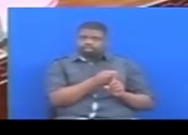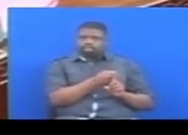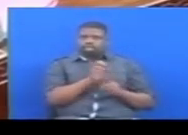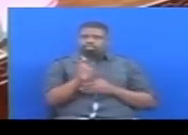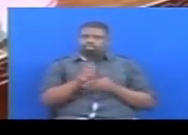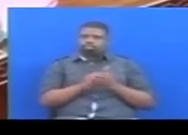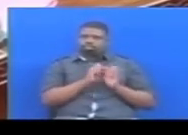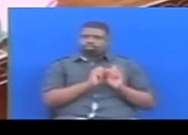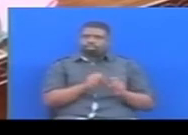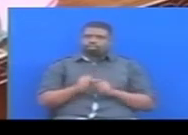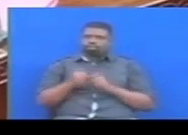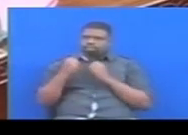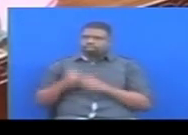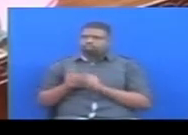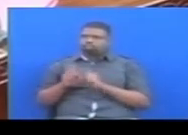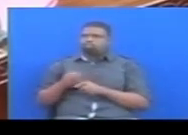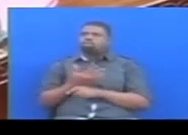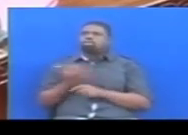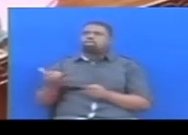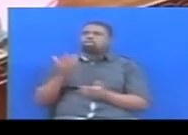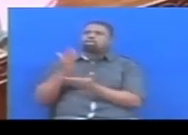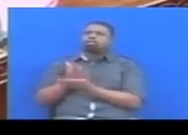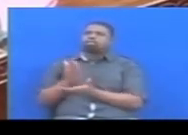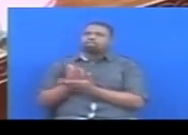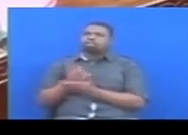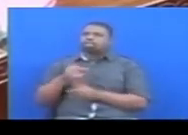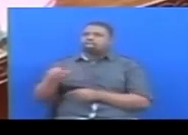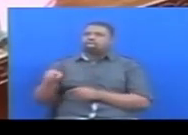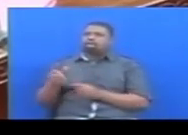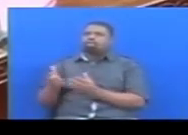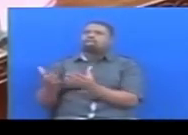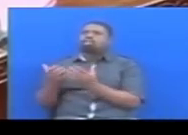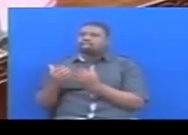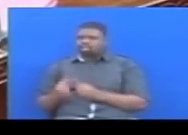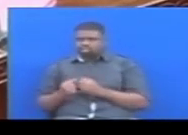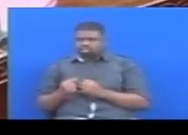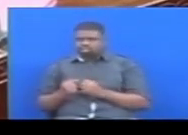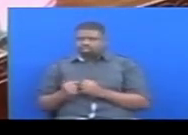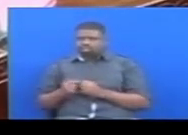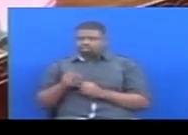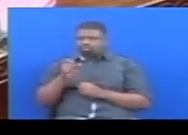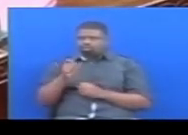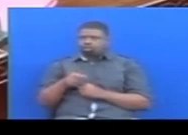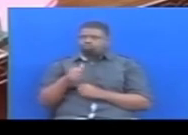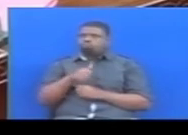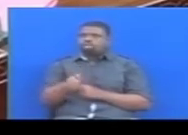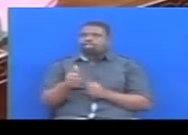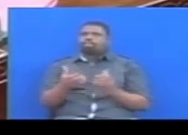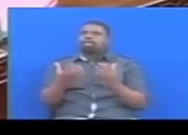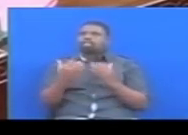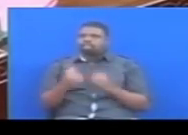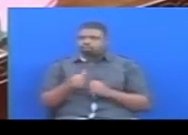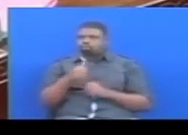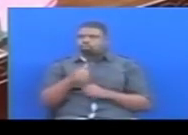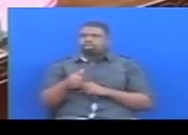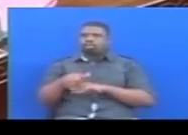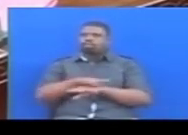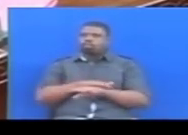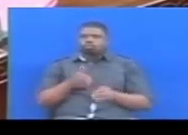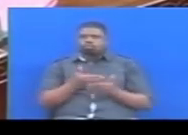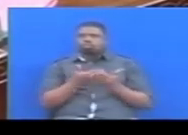kwamba wanakuwa na idadi kamili ya haya mahitaji, kwa maana ya watu wenye mahitaji, watu wenye albino, kwa